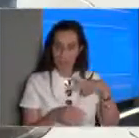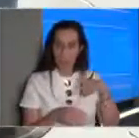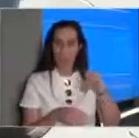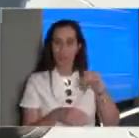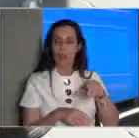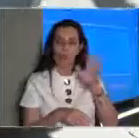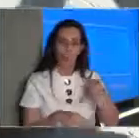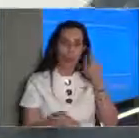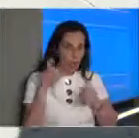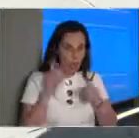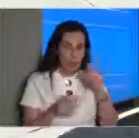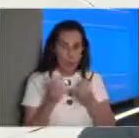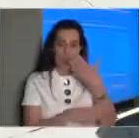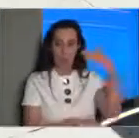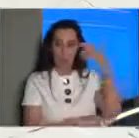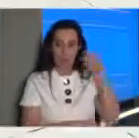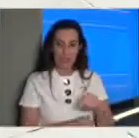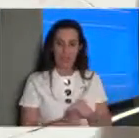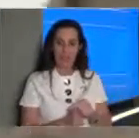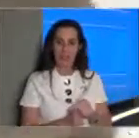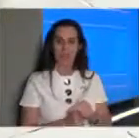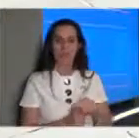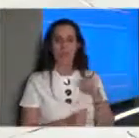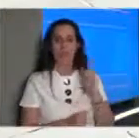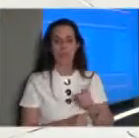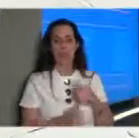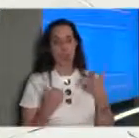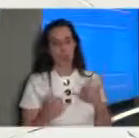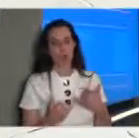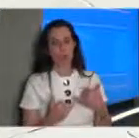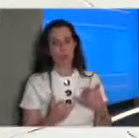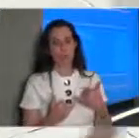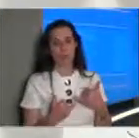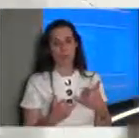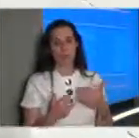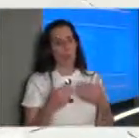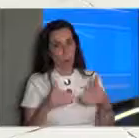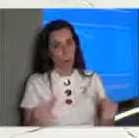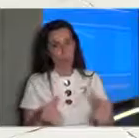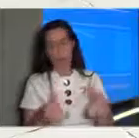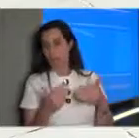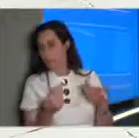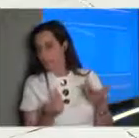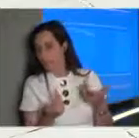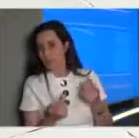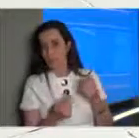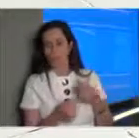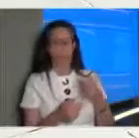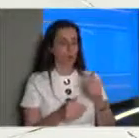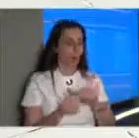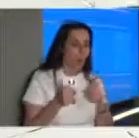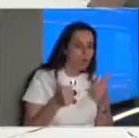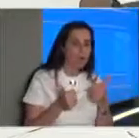שיש כאן גם כן אנשים שהקימו את המדינה הזאת, צריכים, היום הם מוגבלים, נכים, הם